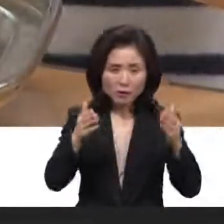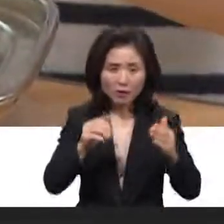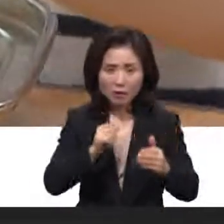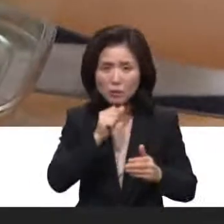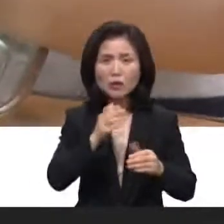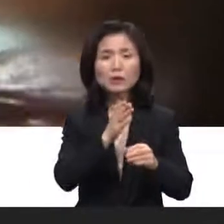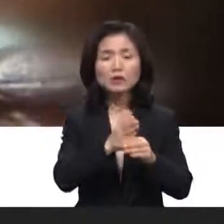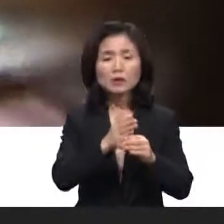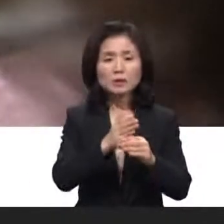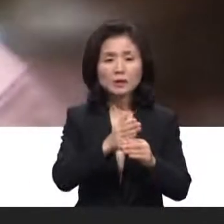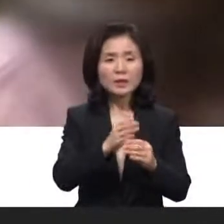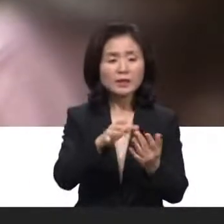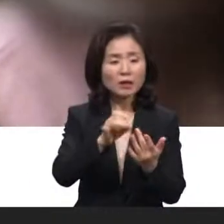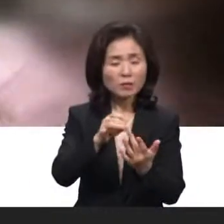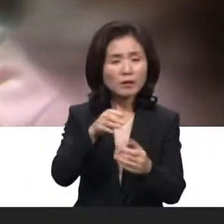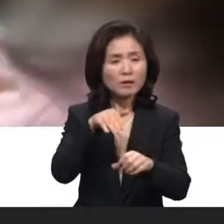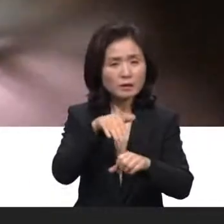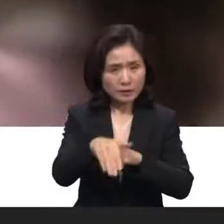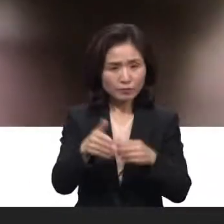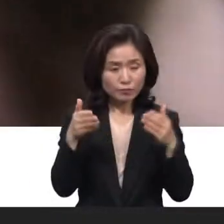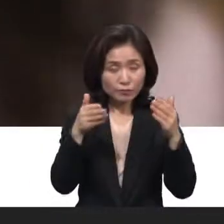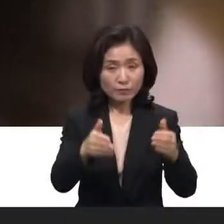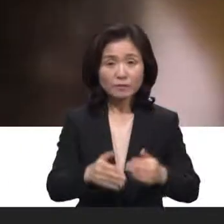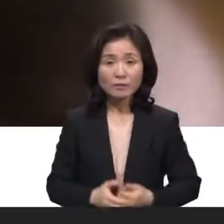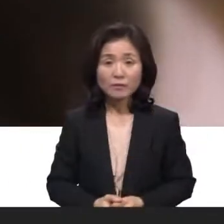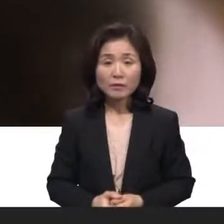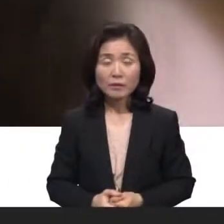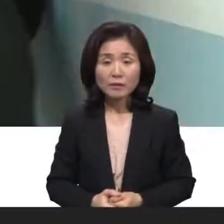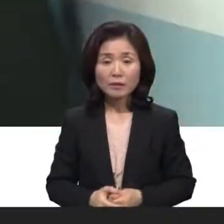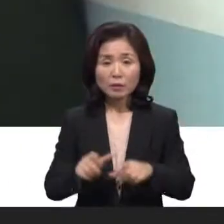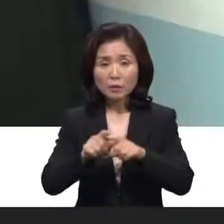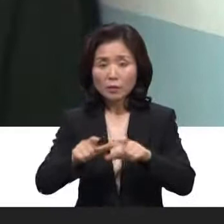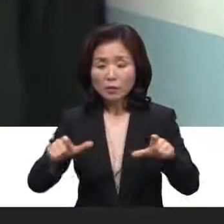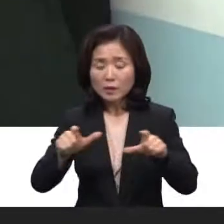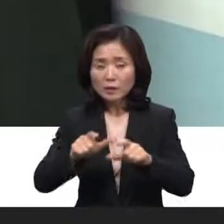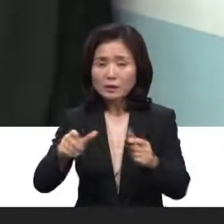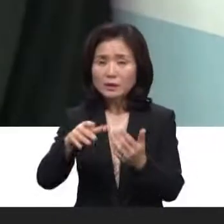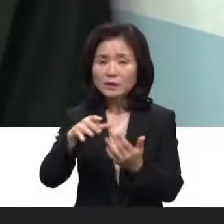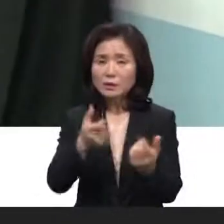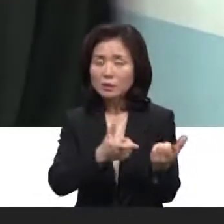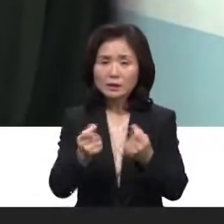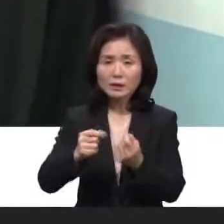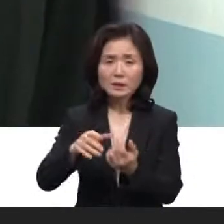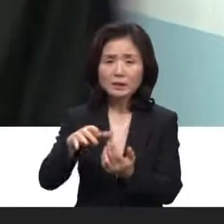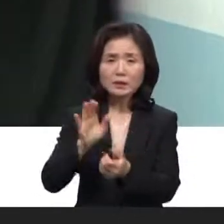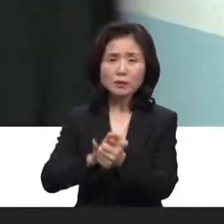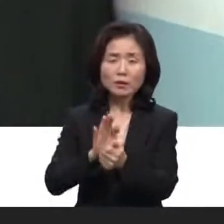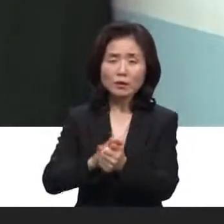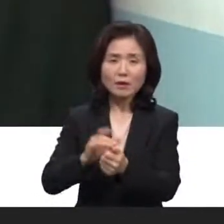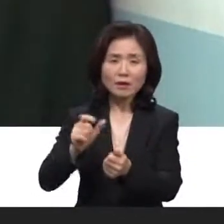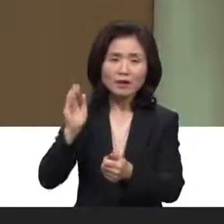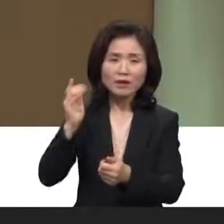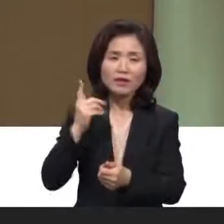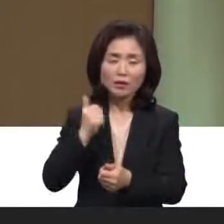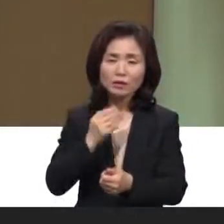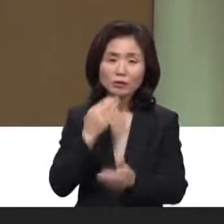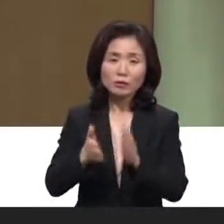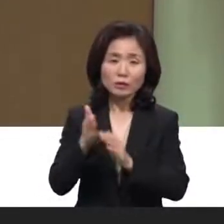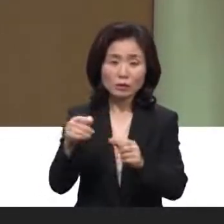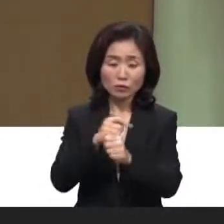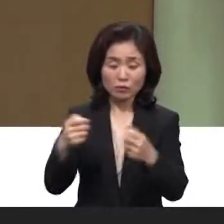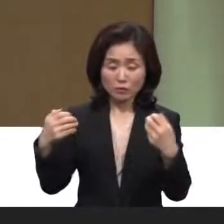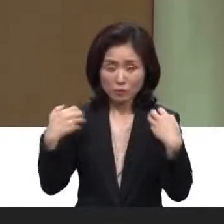중심의 3달 적 지원에 중점을 두고 있습니다 보편적인 지원에 강조해온 서울시교육청과 의 정책 공조가